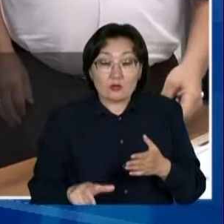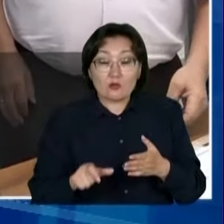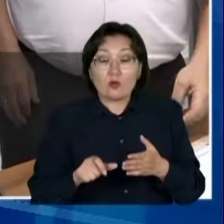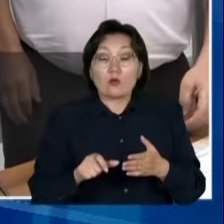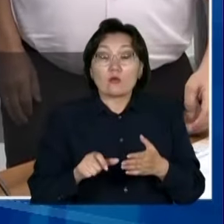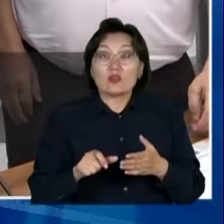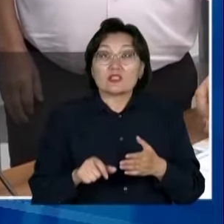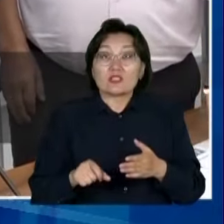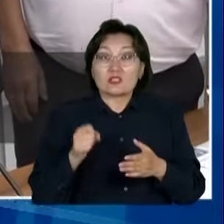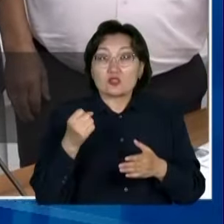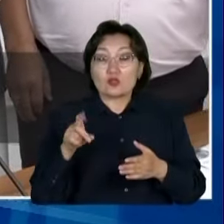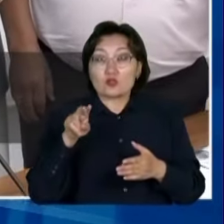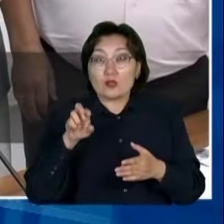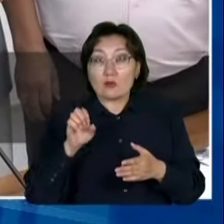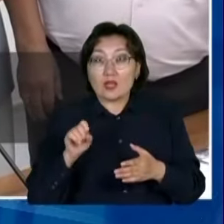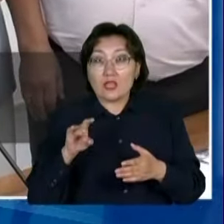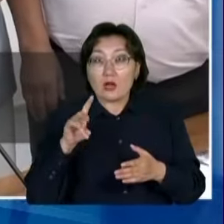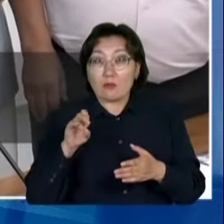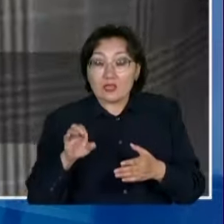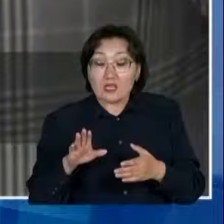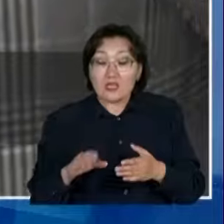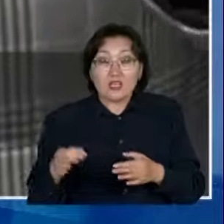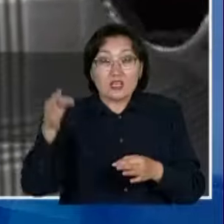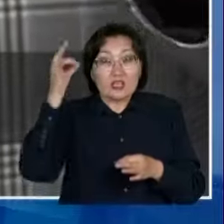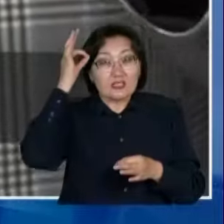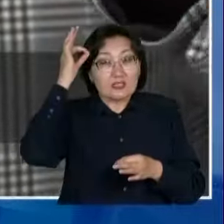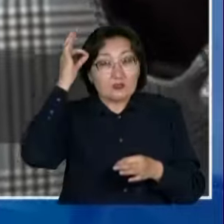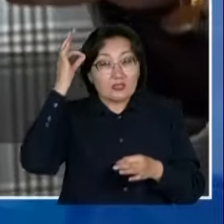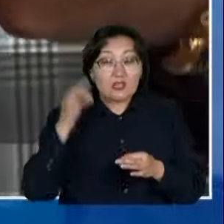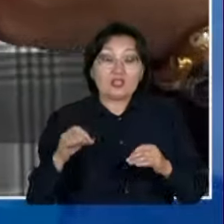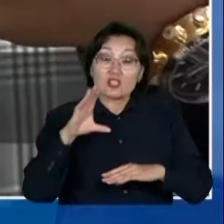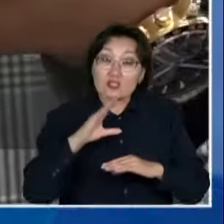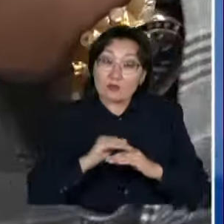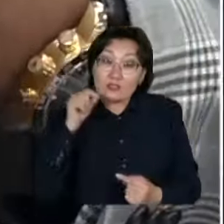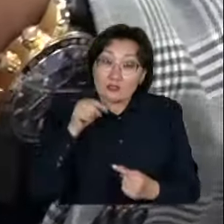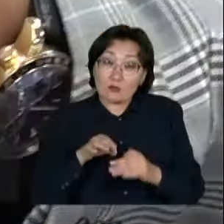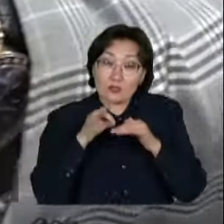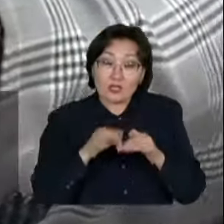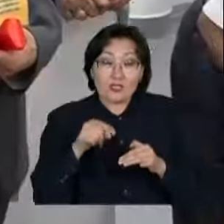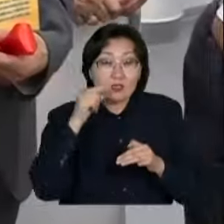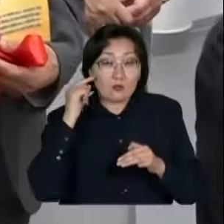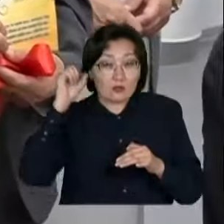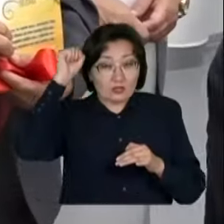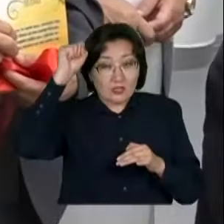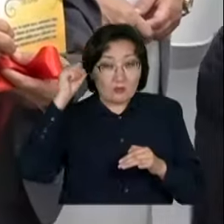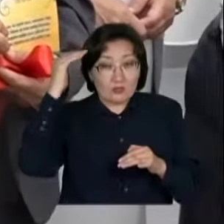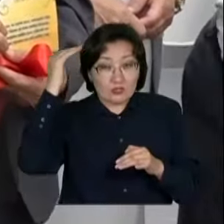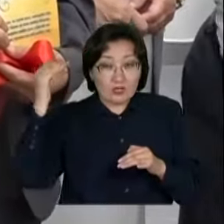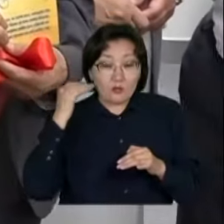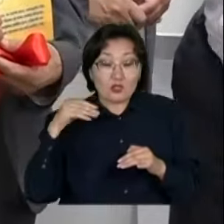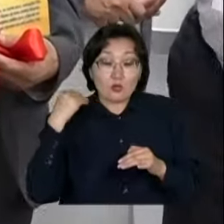публицист Қайрат Дүйсен Парманды еске алу кешімен тұспа-тұс келді. Айтулы шараға Қырғызстан, Өзбекстан, Тәжікстан,